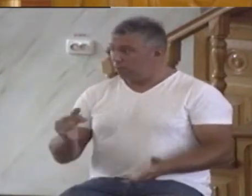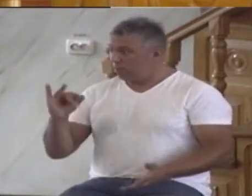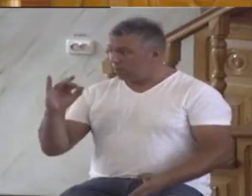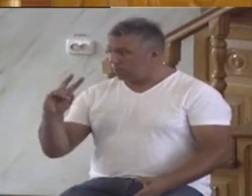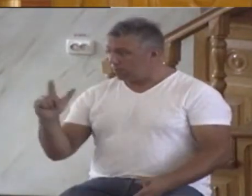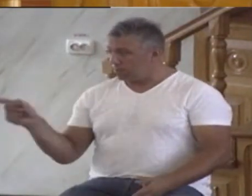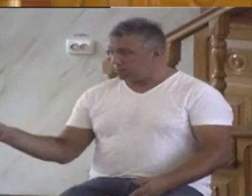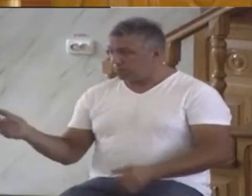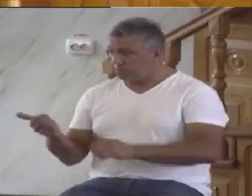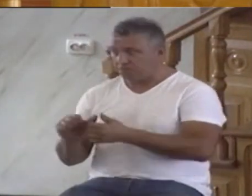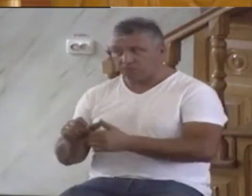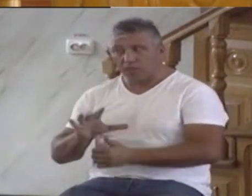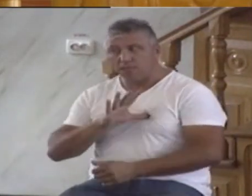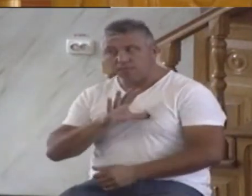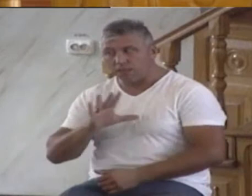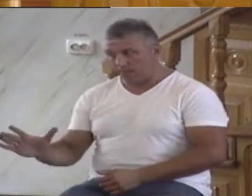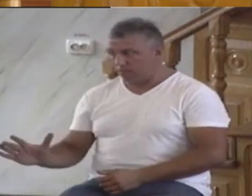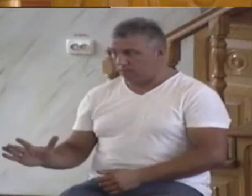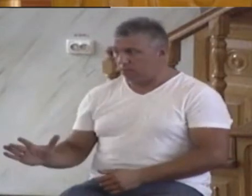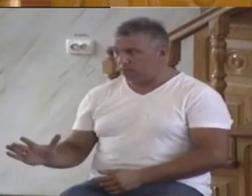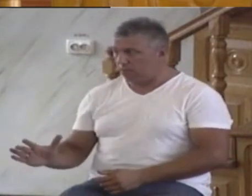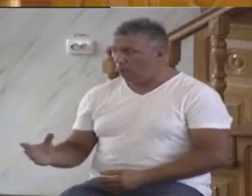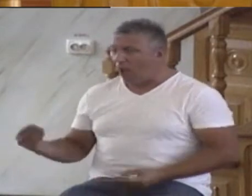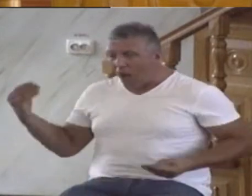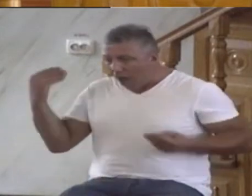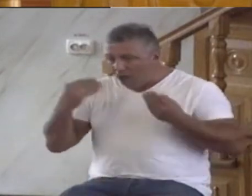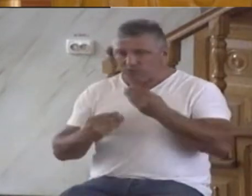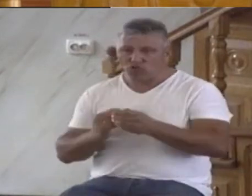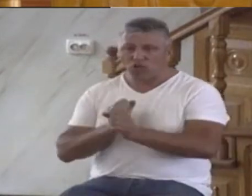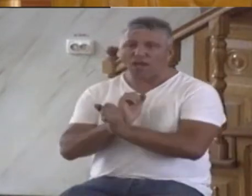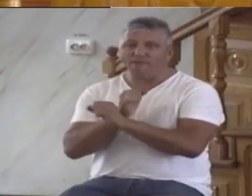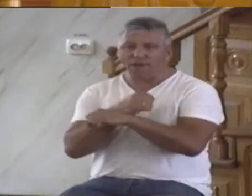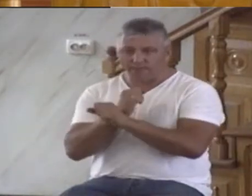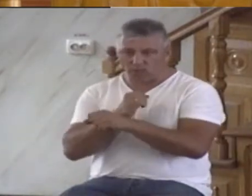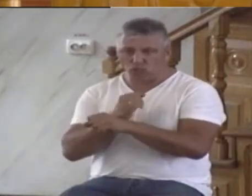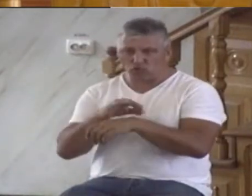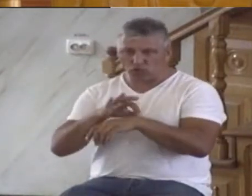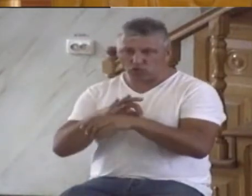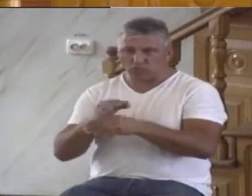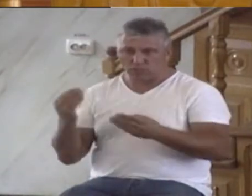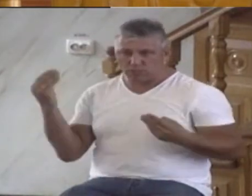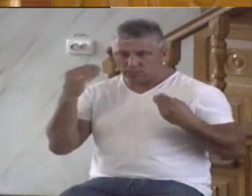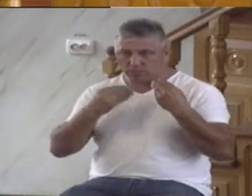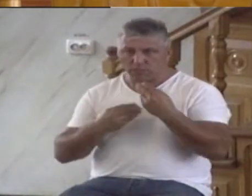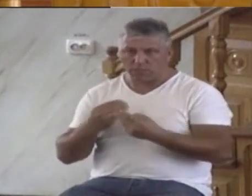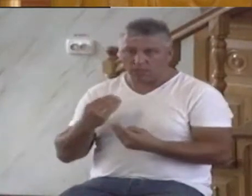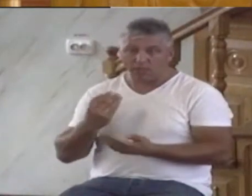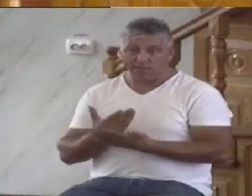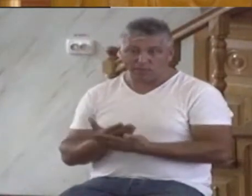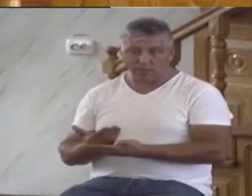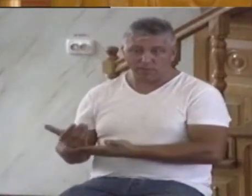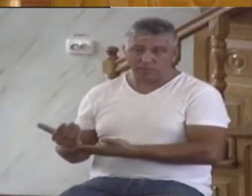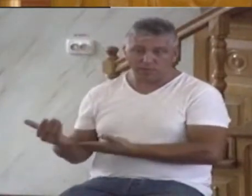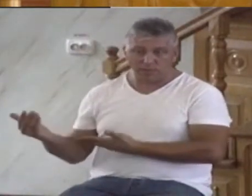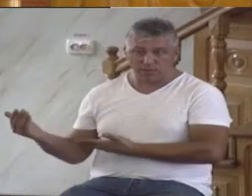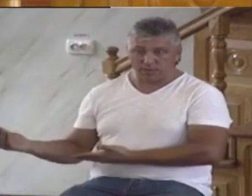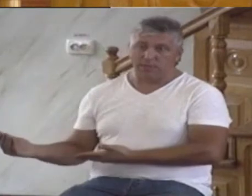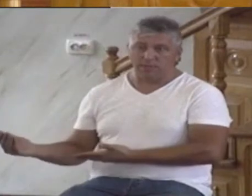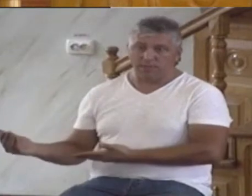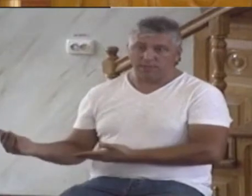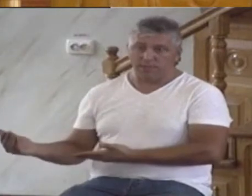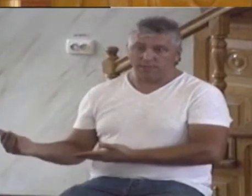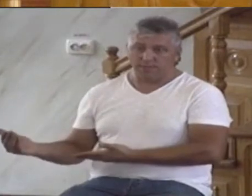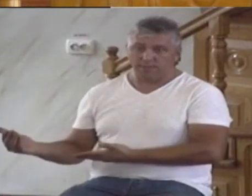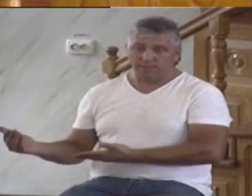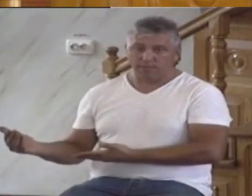был таким. Одежда из верблюжьего волоса, Вот вам и весь